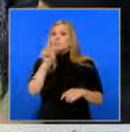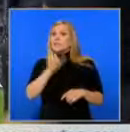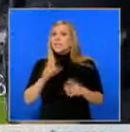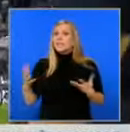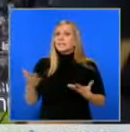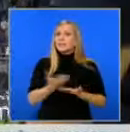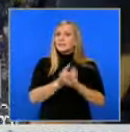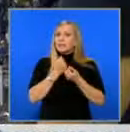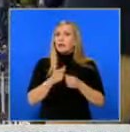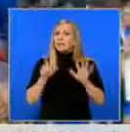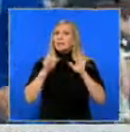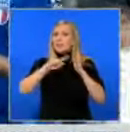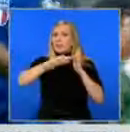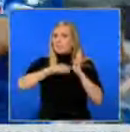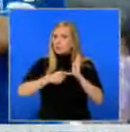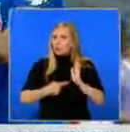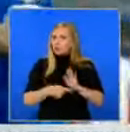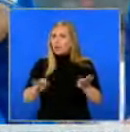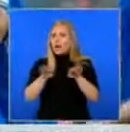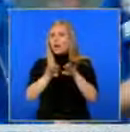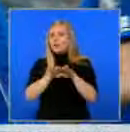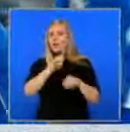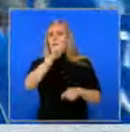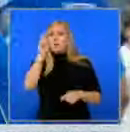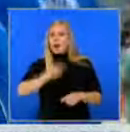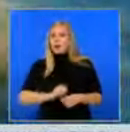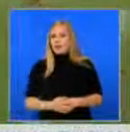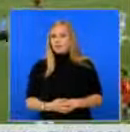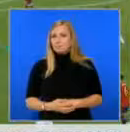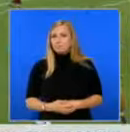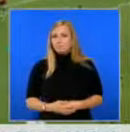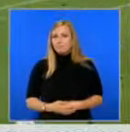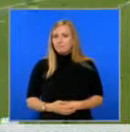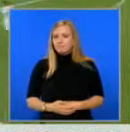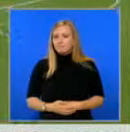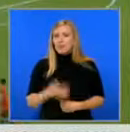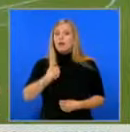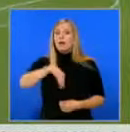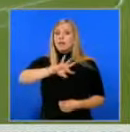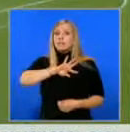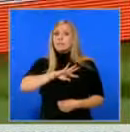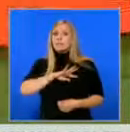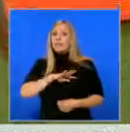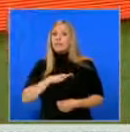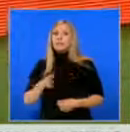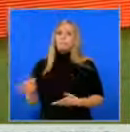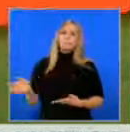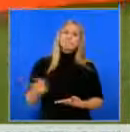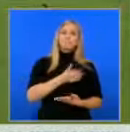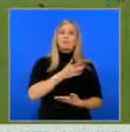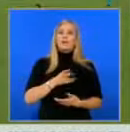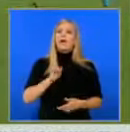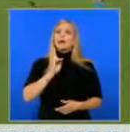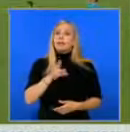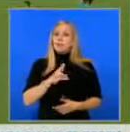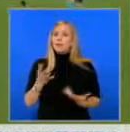украйна но тимът на лучано с палети е с мач по-малко испания разгроми кипър с 6:0 и зае